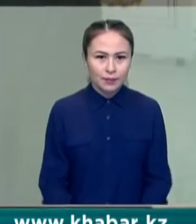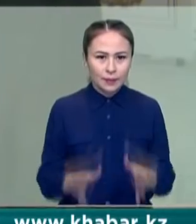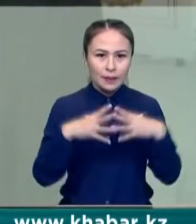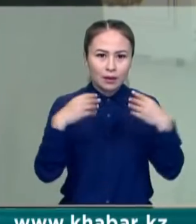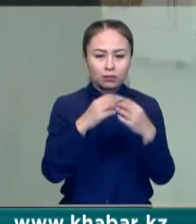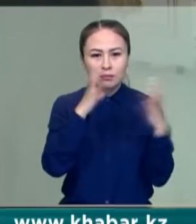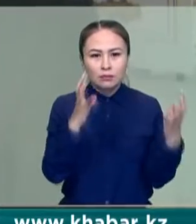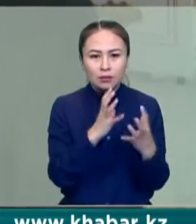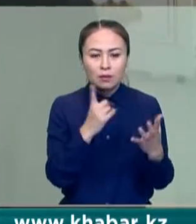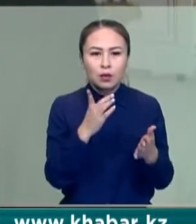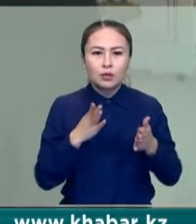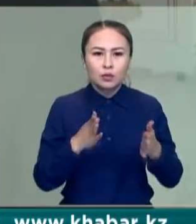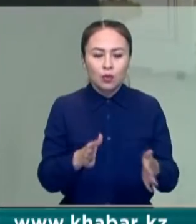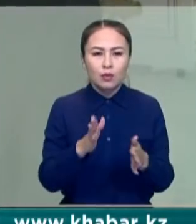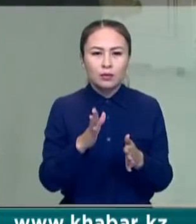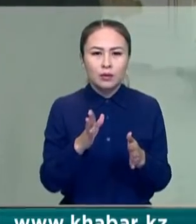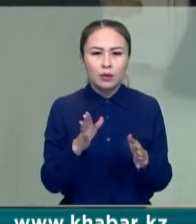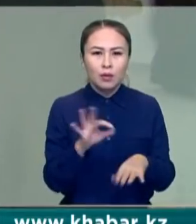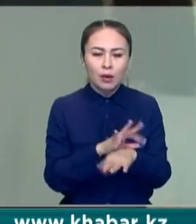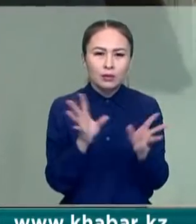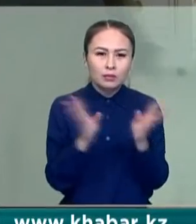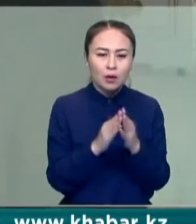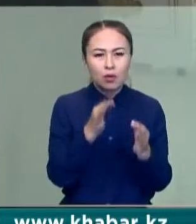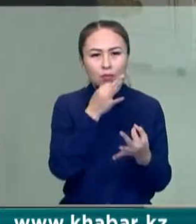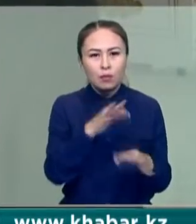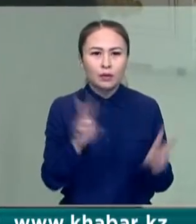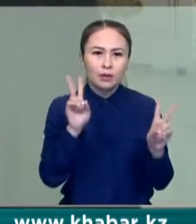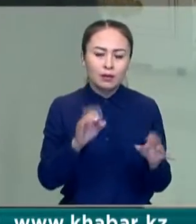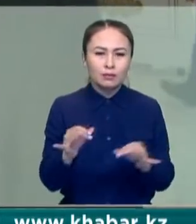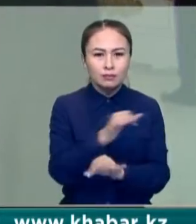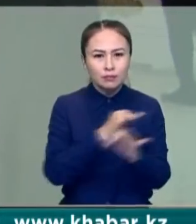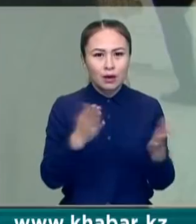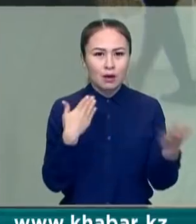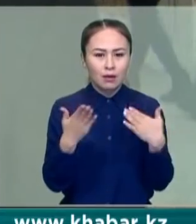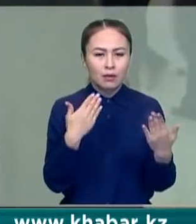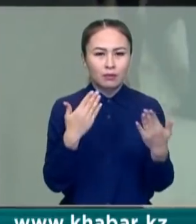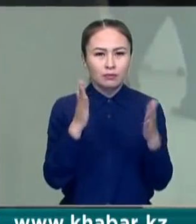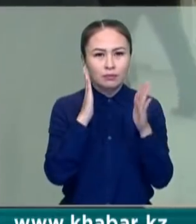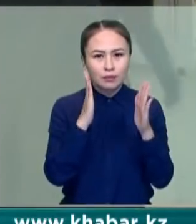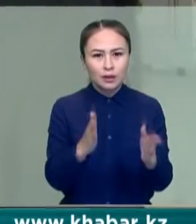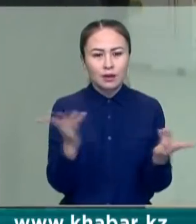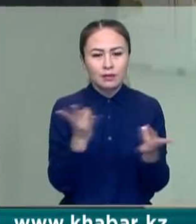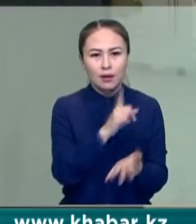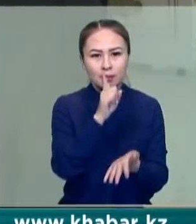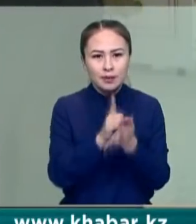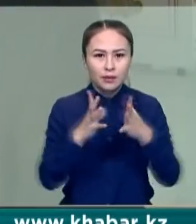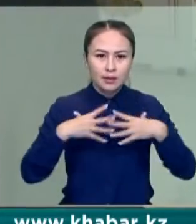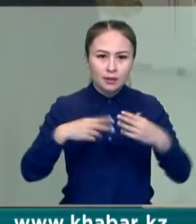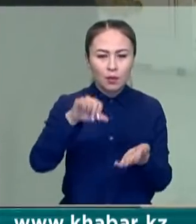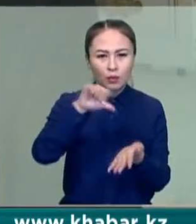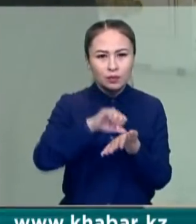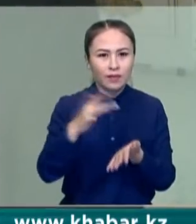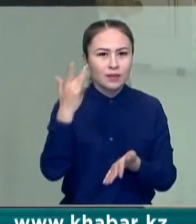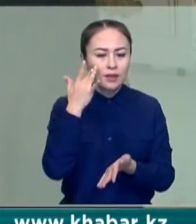Отбасын сақтаудың бір жолы, ерлі зайыптылар кез келген тақырыпта бір-бірімен ашық сөйлесу керек. Отбасы мүшелермен бірге болуға